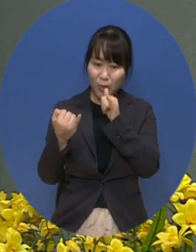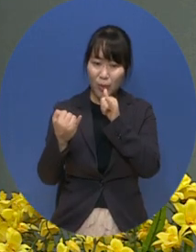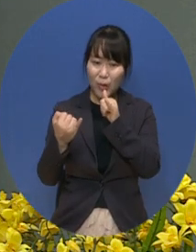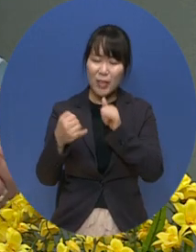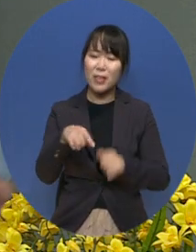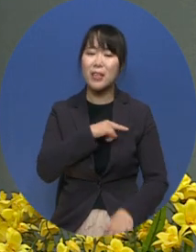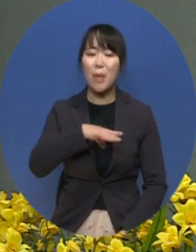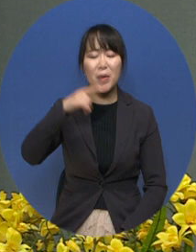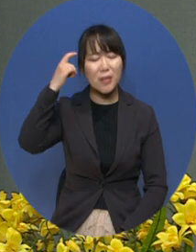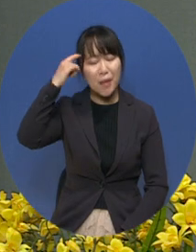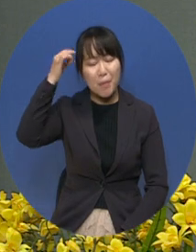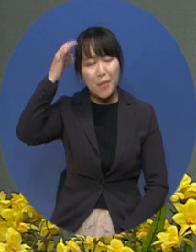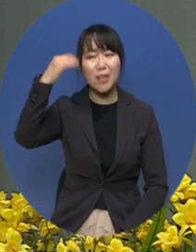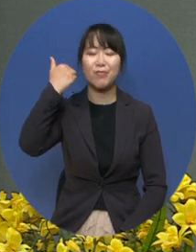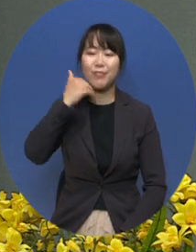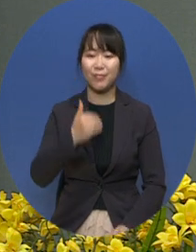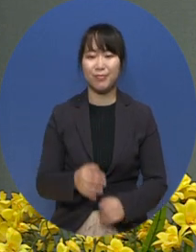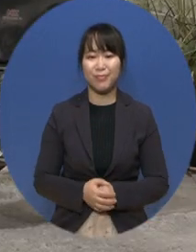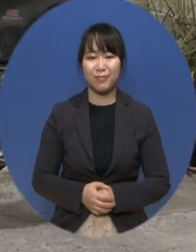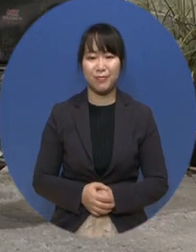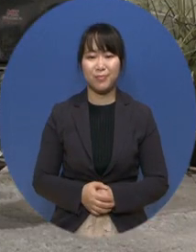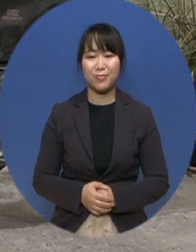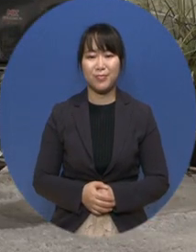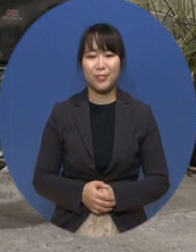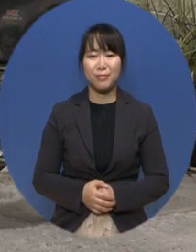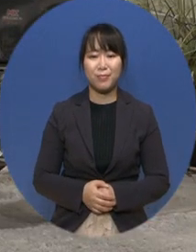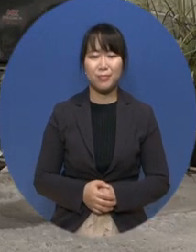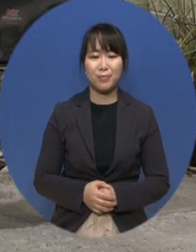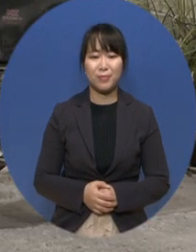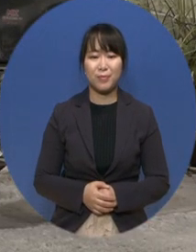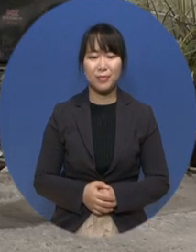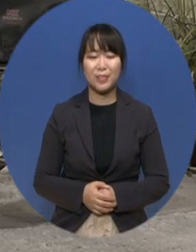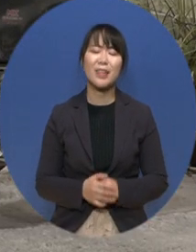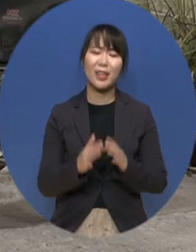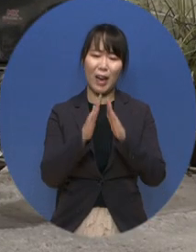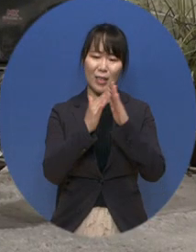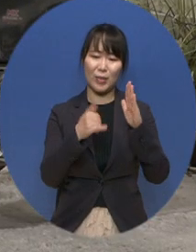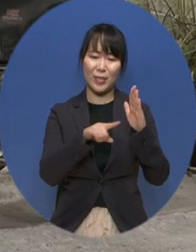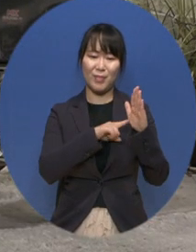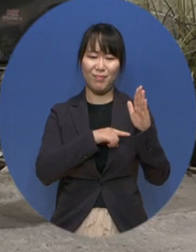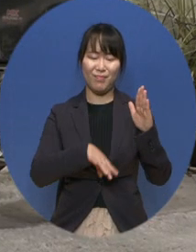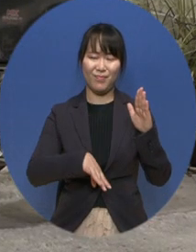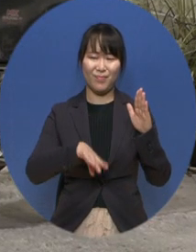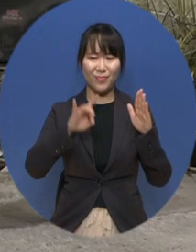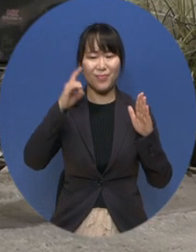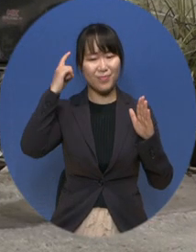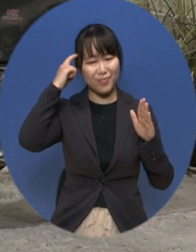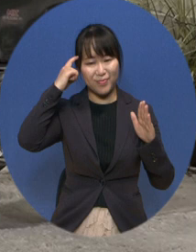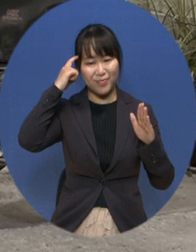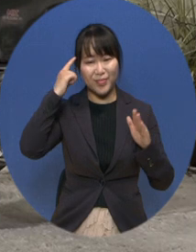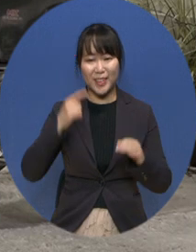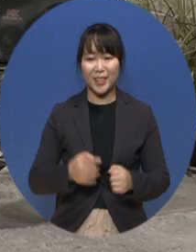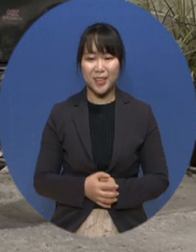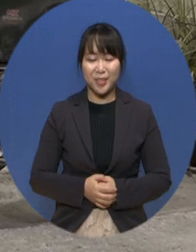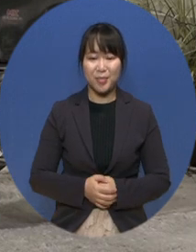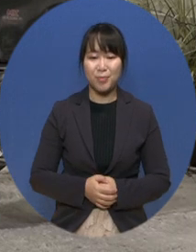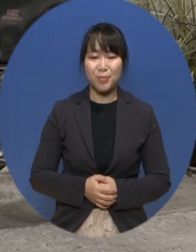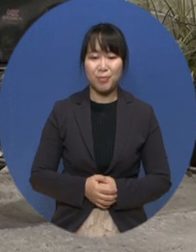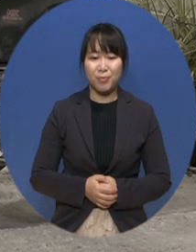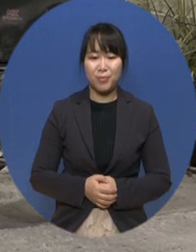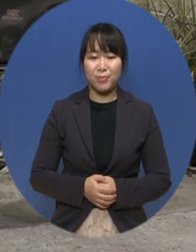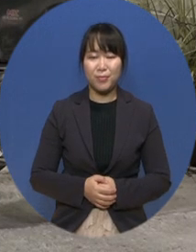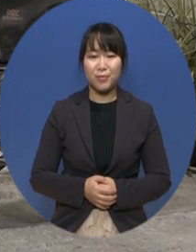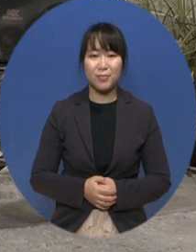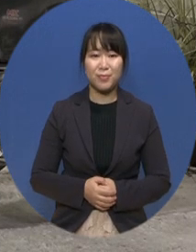같은데 어떤 분이 먼저 떠올라 셨어요 그 무엇보다 이제 가족이 생각나 주안에 그래도